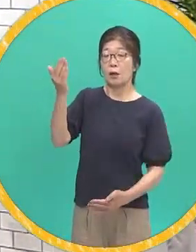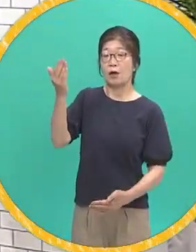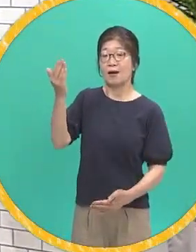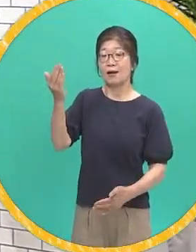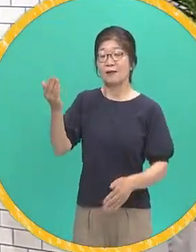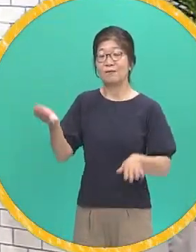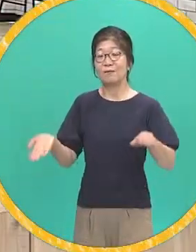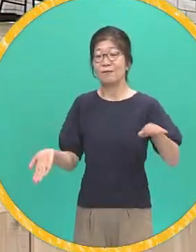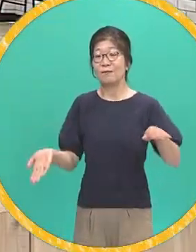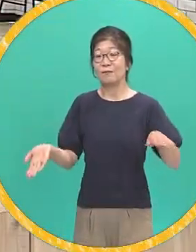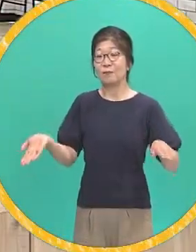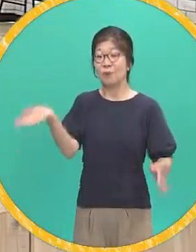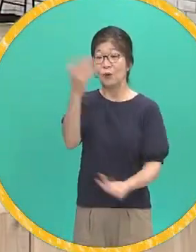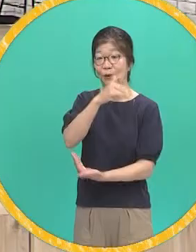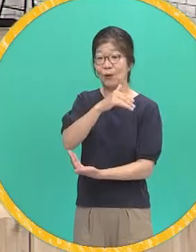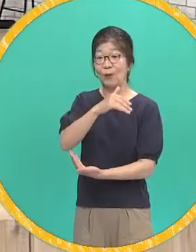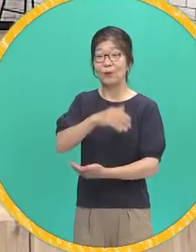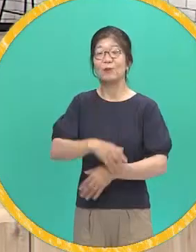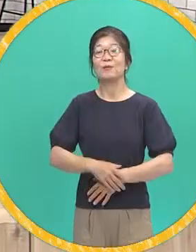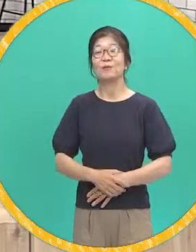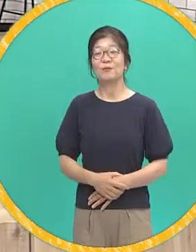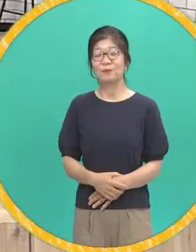押してます